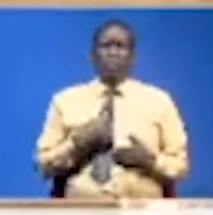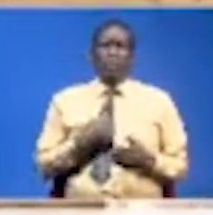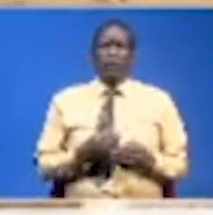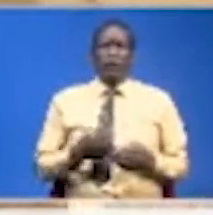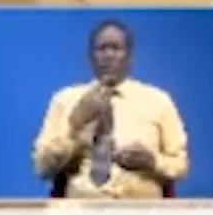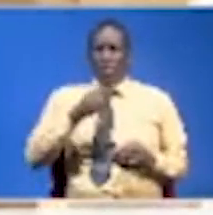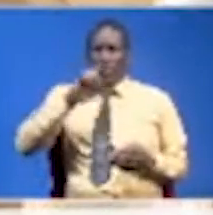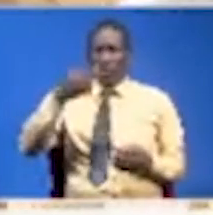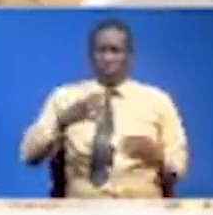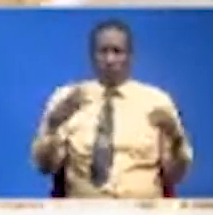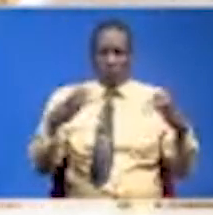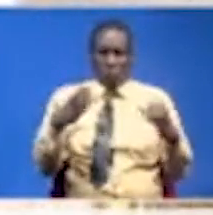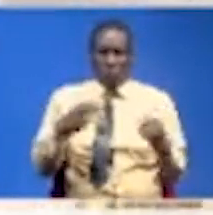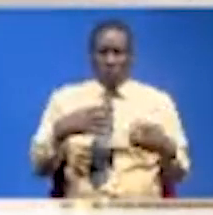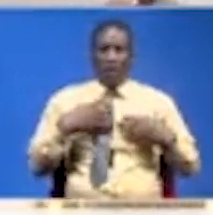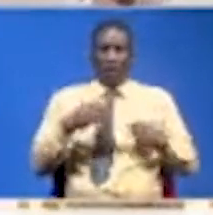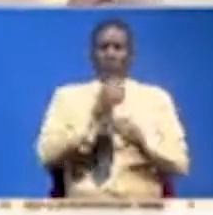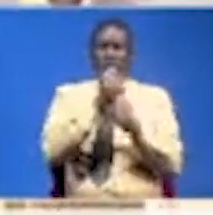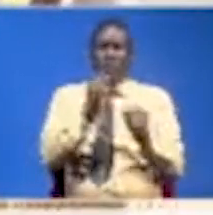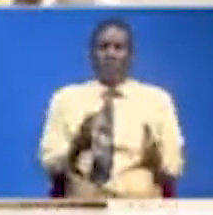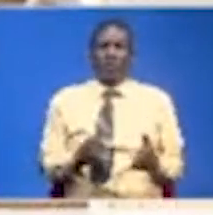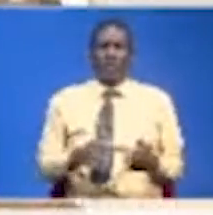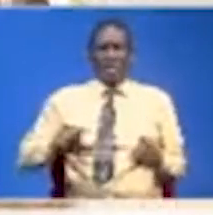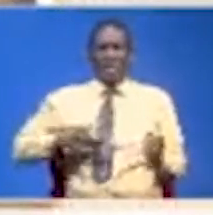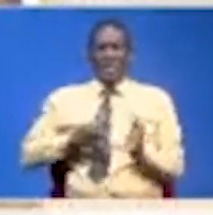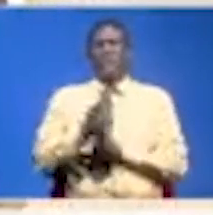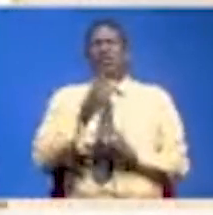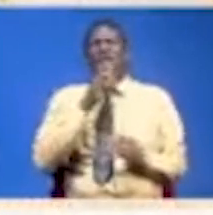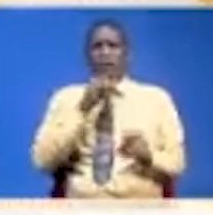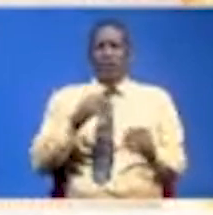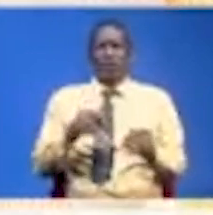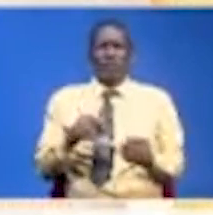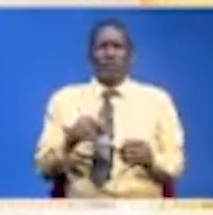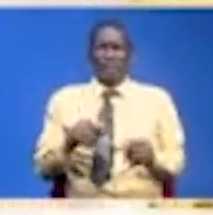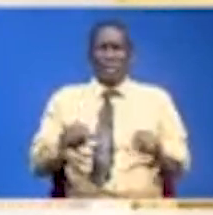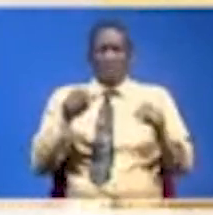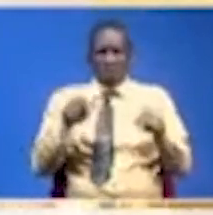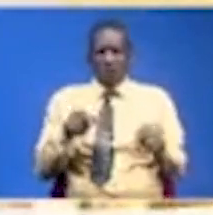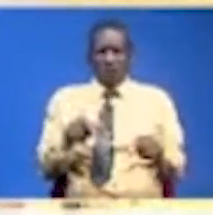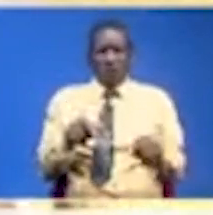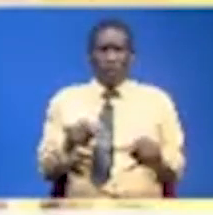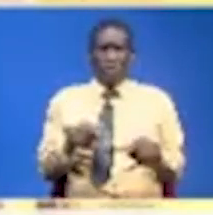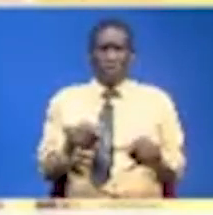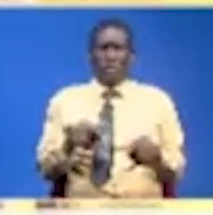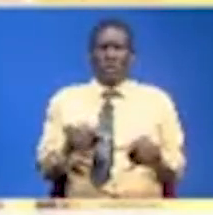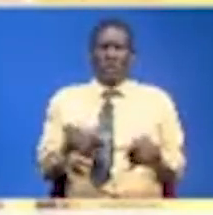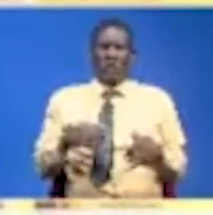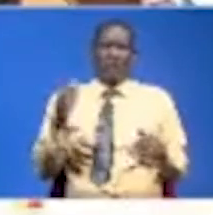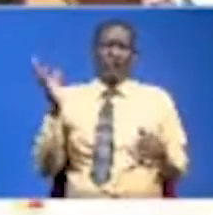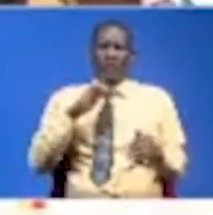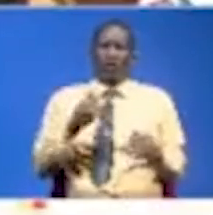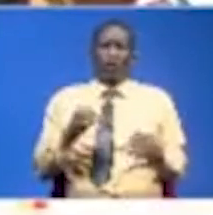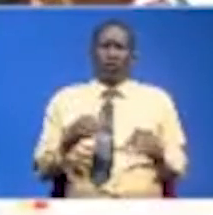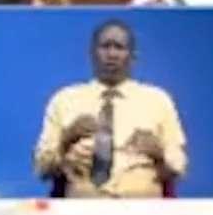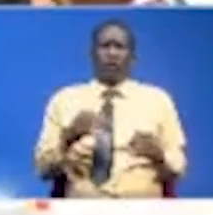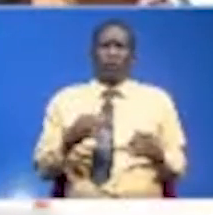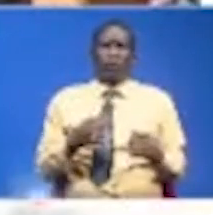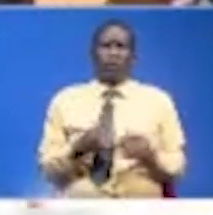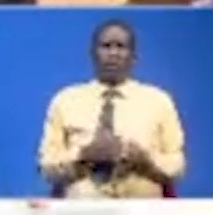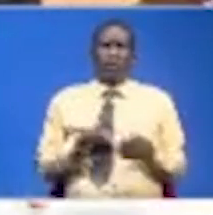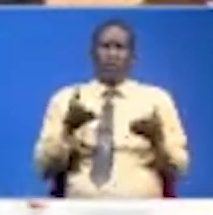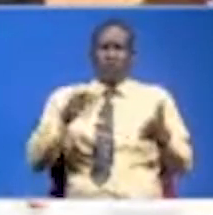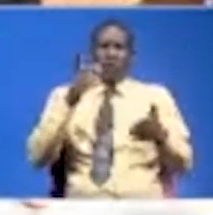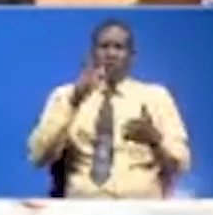100,000 community LD workers. Ladies and gentlemen, today marks the conclusion of Boma Yangu week launched last. Ile sababu